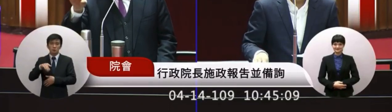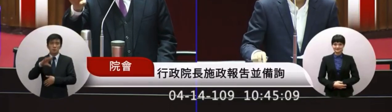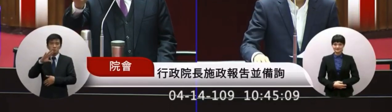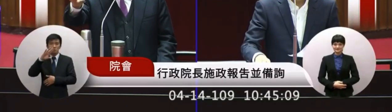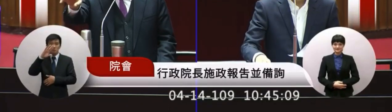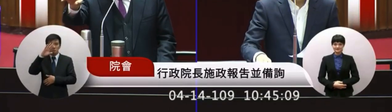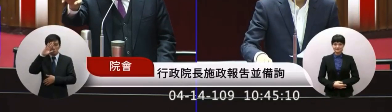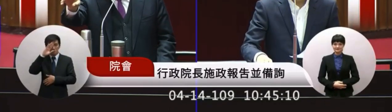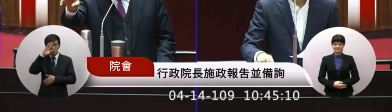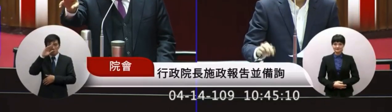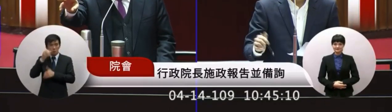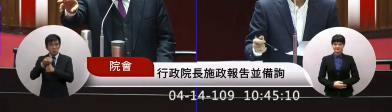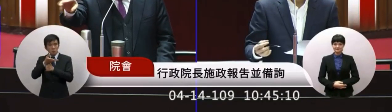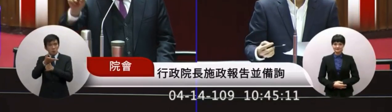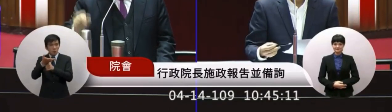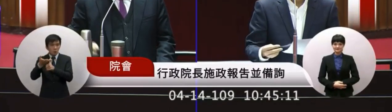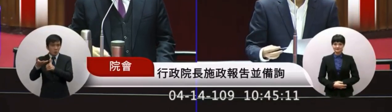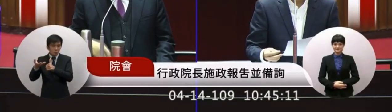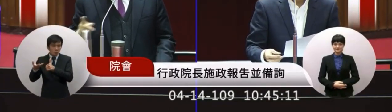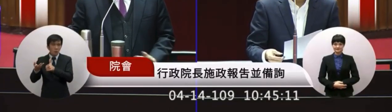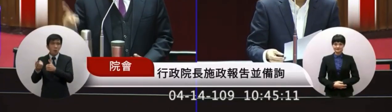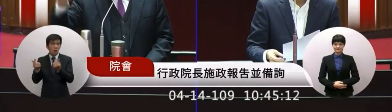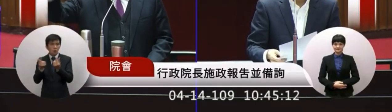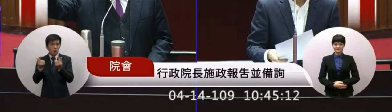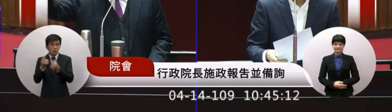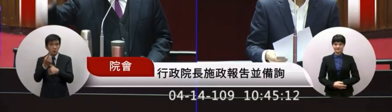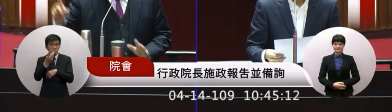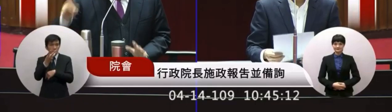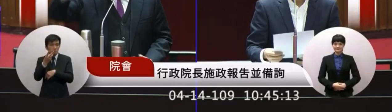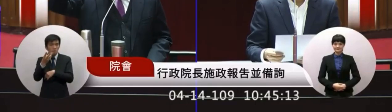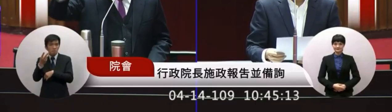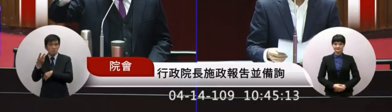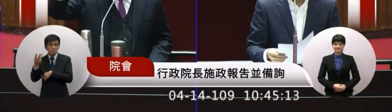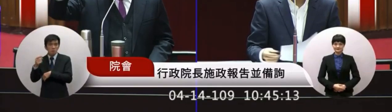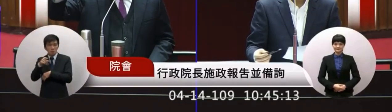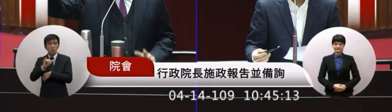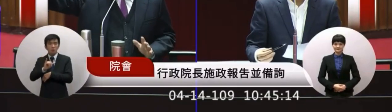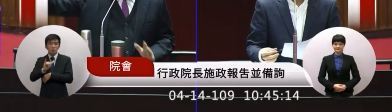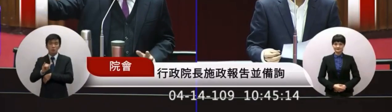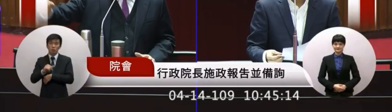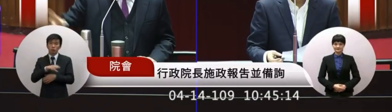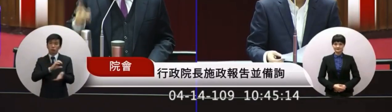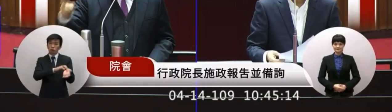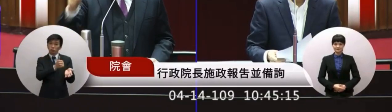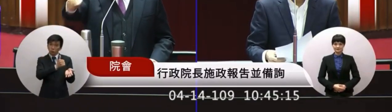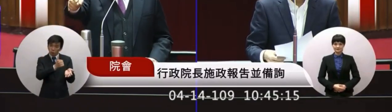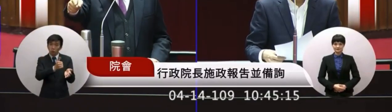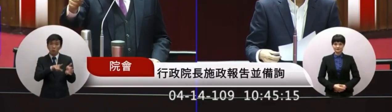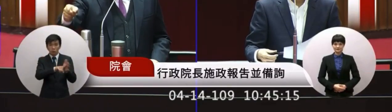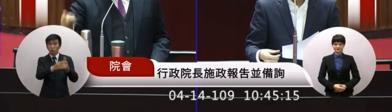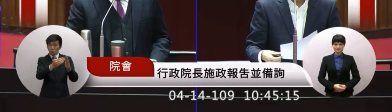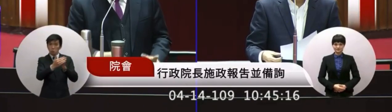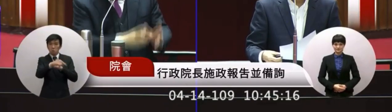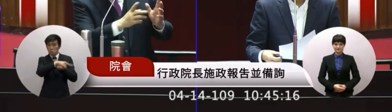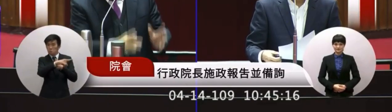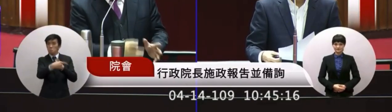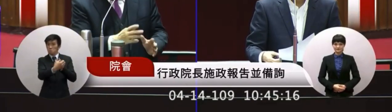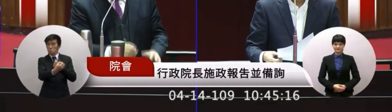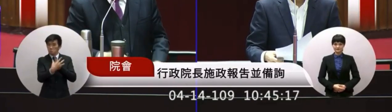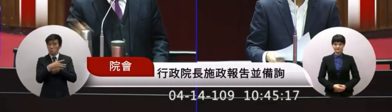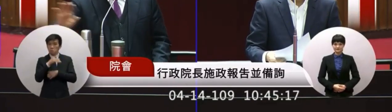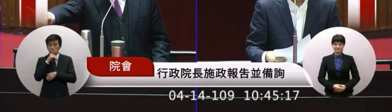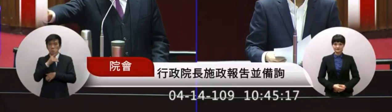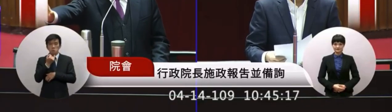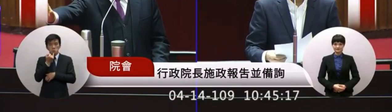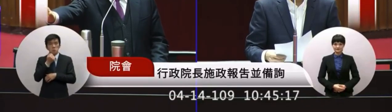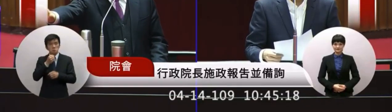哈都控制在这样数字哈，所以已经有医生、有专家、有教授出来说，已经可以怎